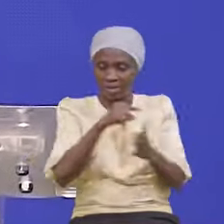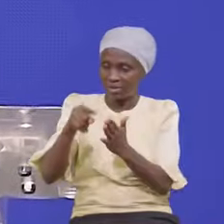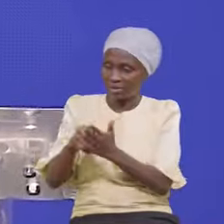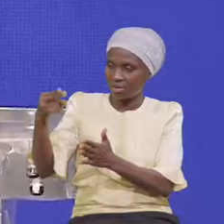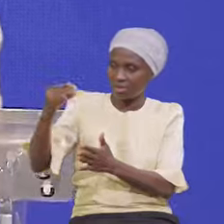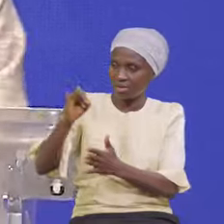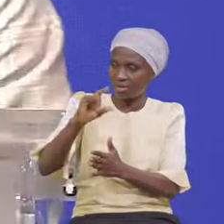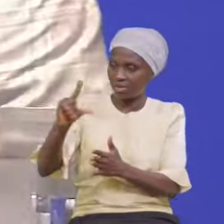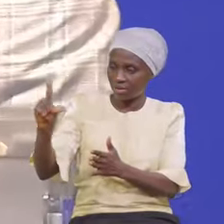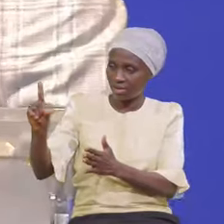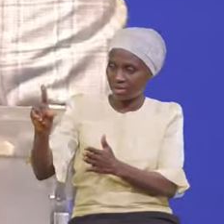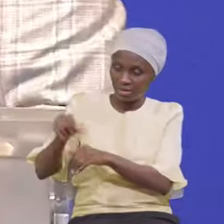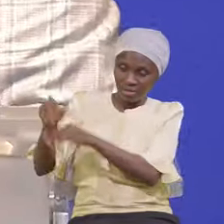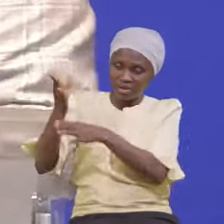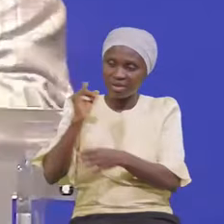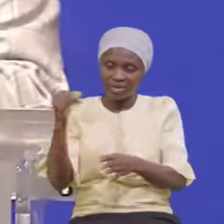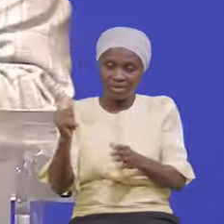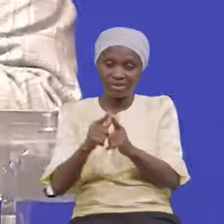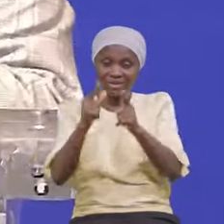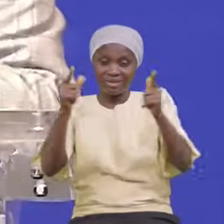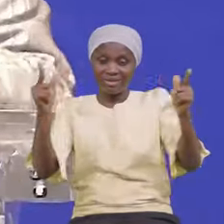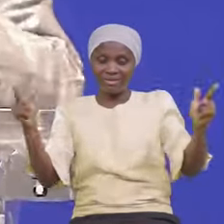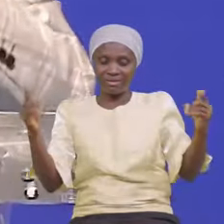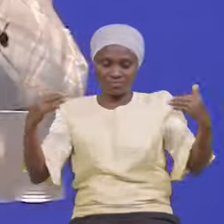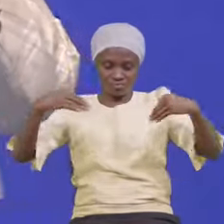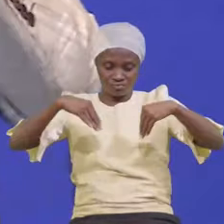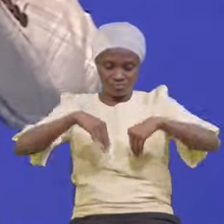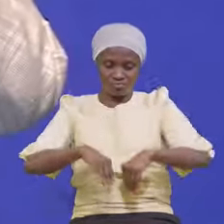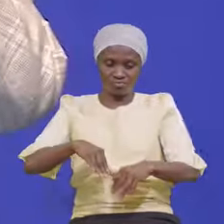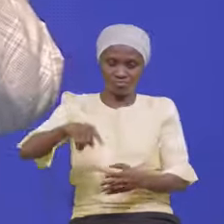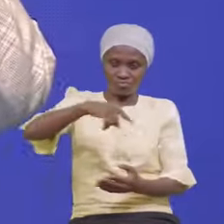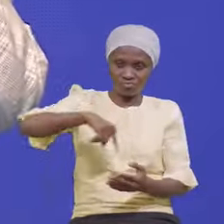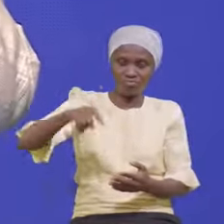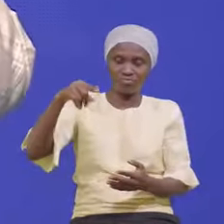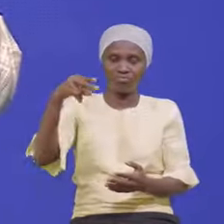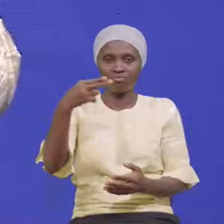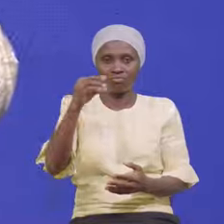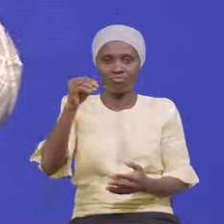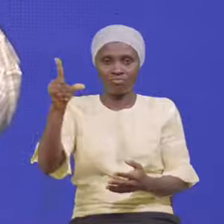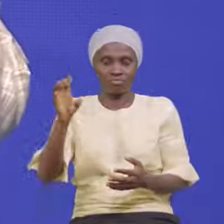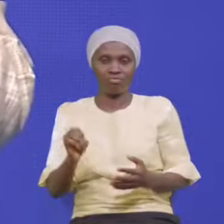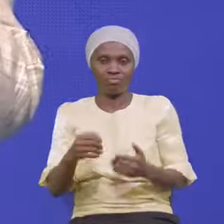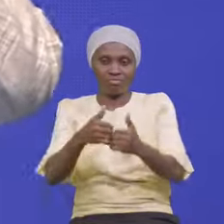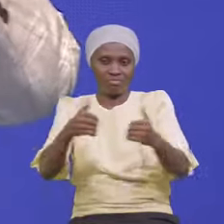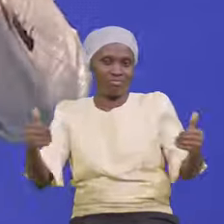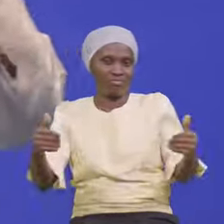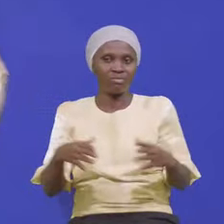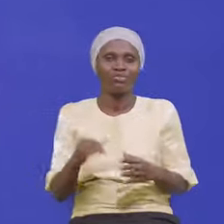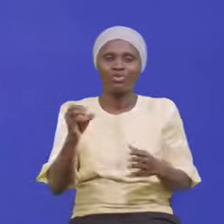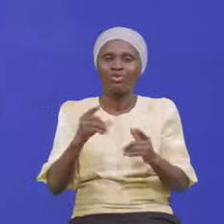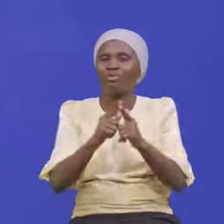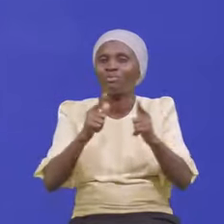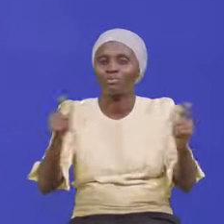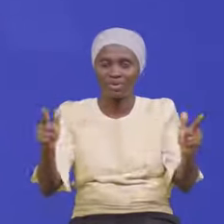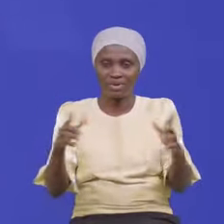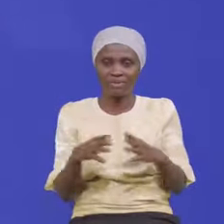is a great God, aa yokka kondaku ee yokka kondaku madhyalo goppa devudu unte, so deep, చాలా లోతైన లోయ, nobody